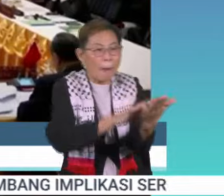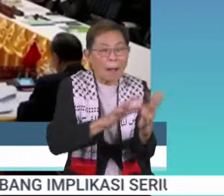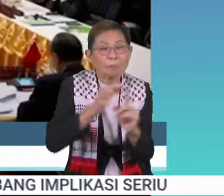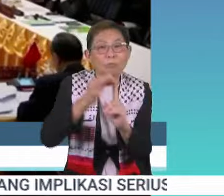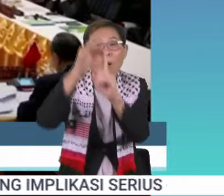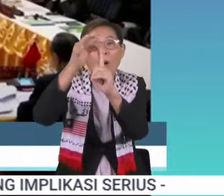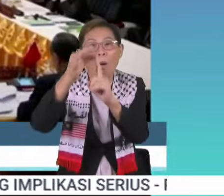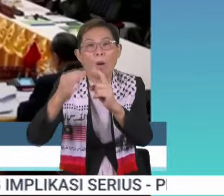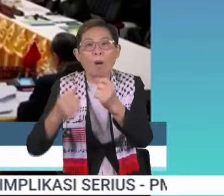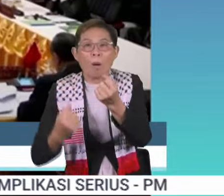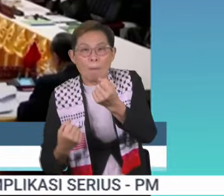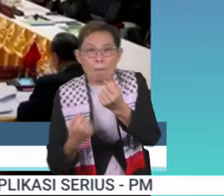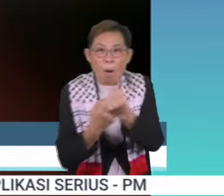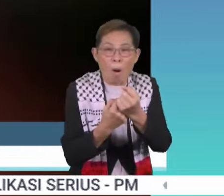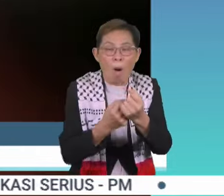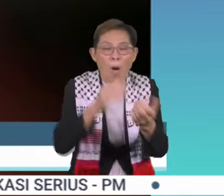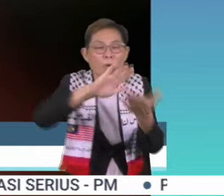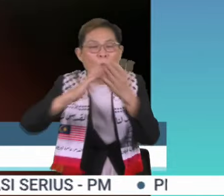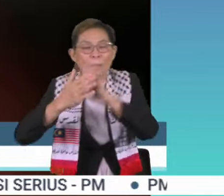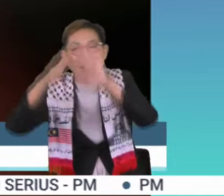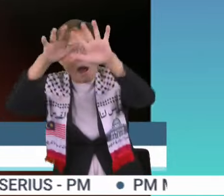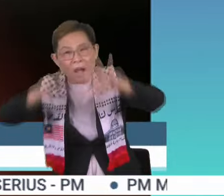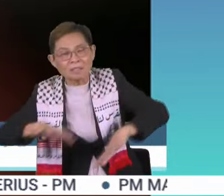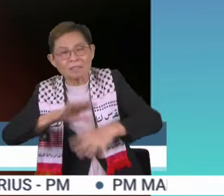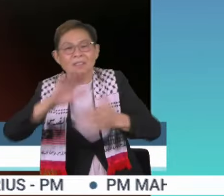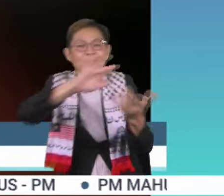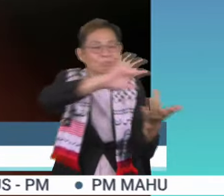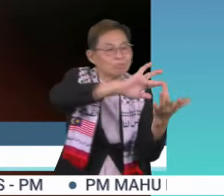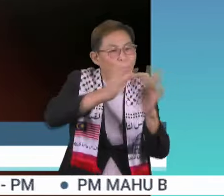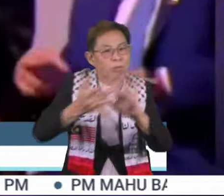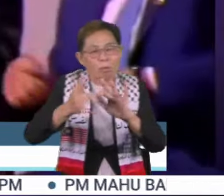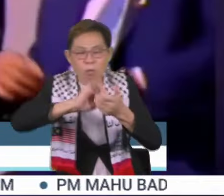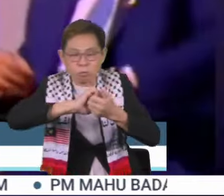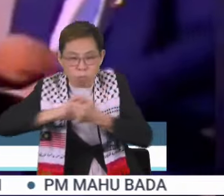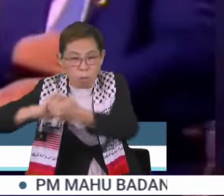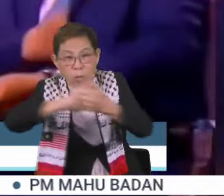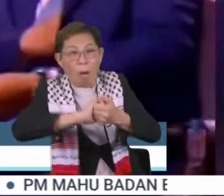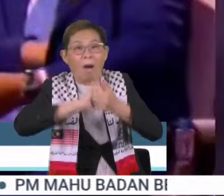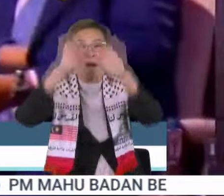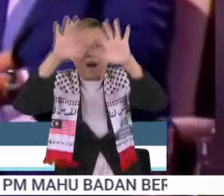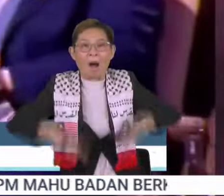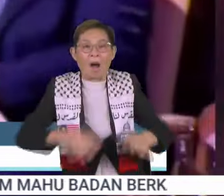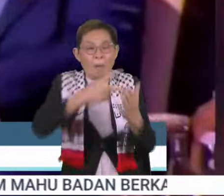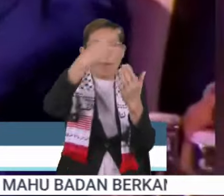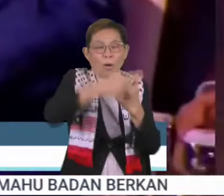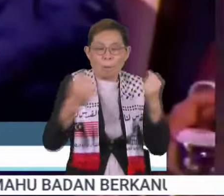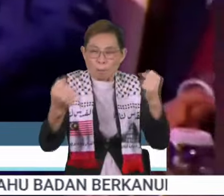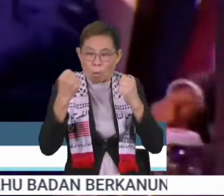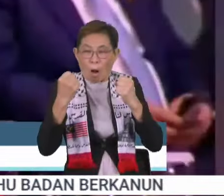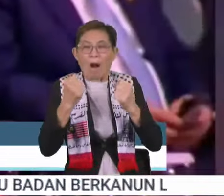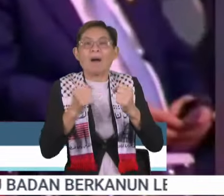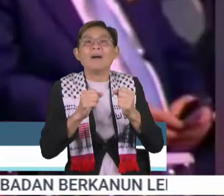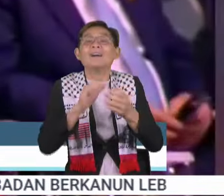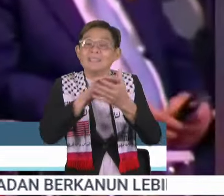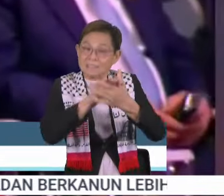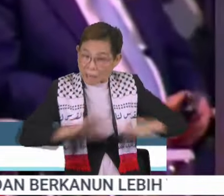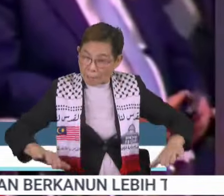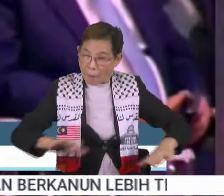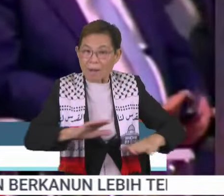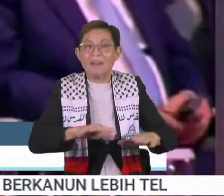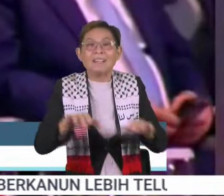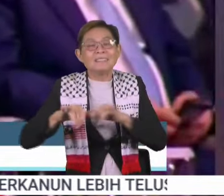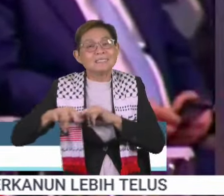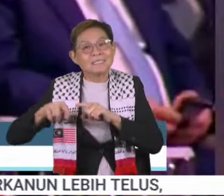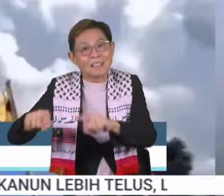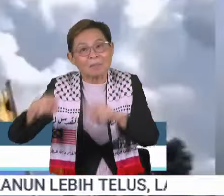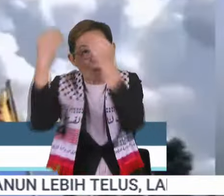strategik tonggak komuniti ASEAN dan kesalinghubungan ASEAN. Inisiatif memperkukuh keadaan selamat selari